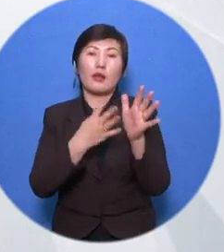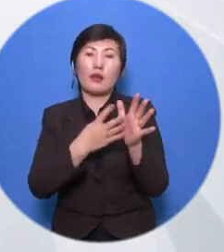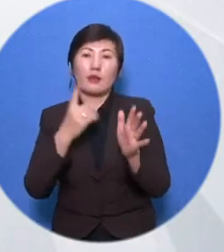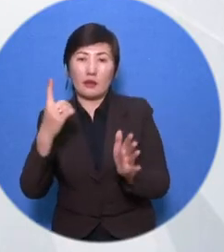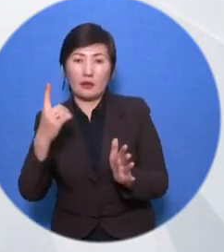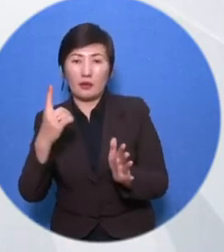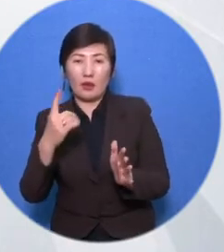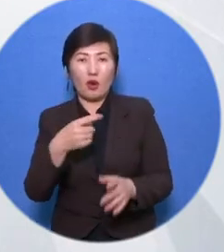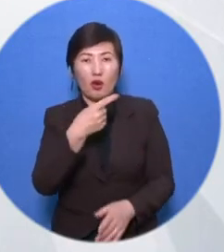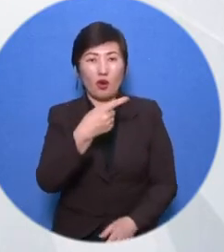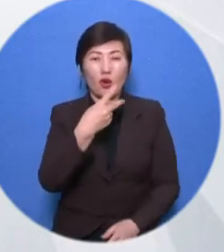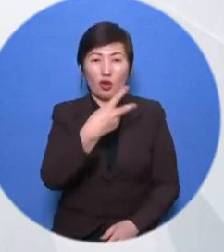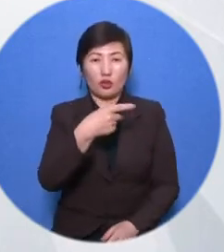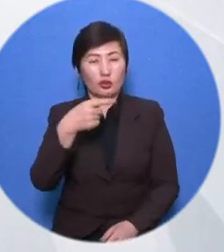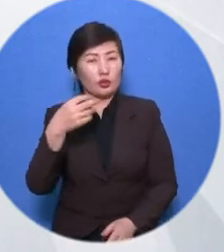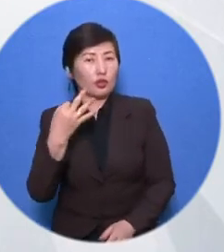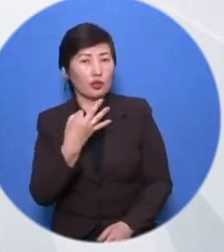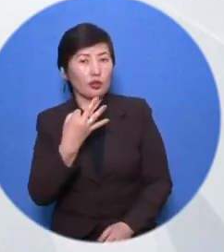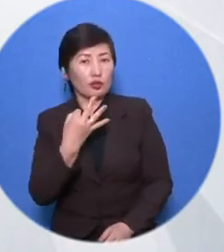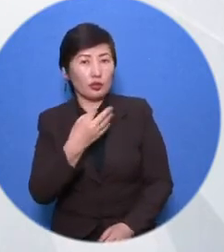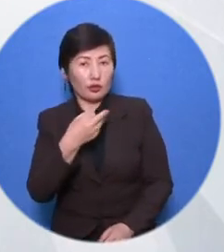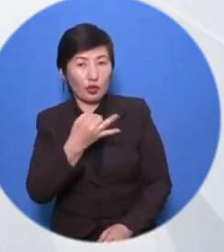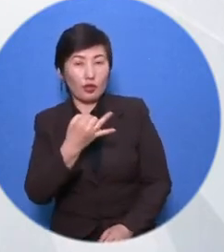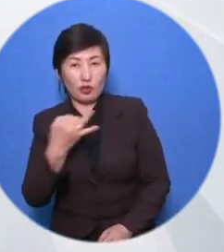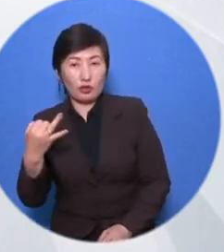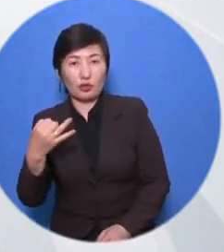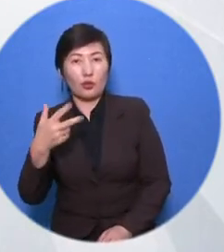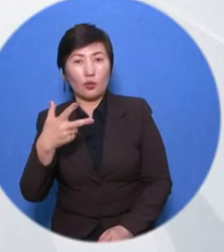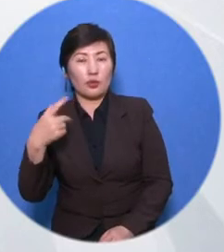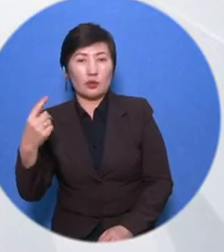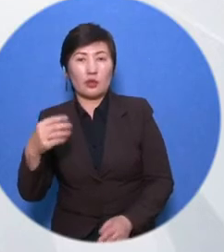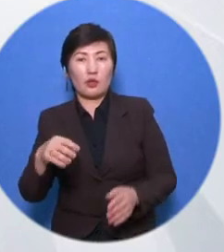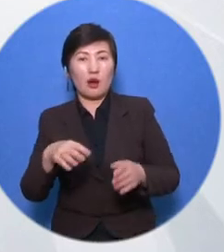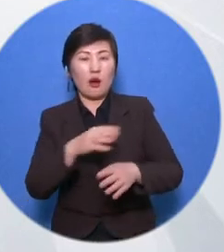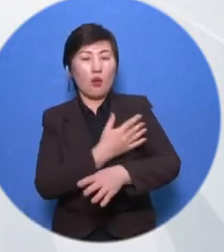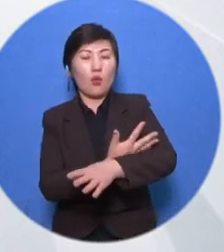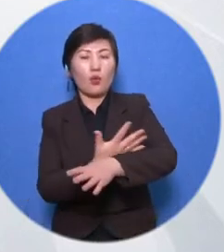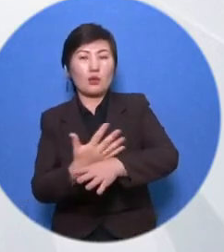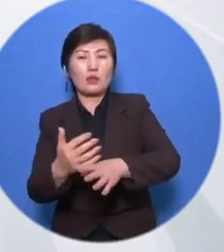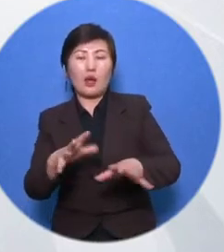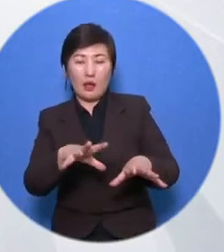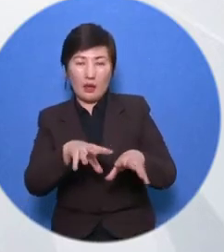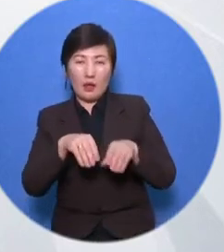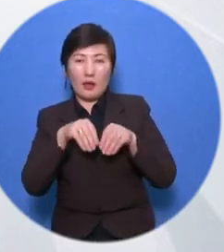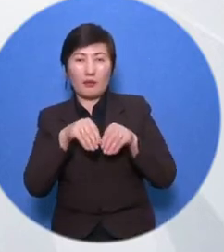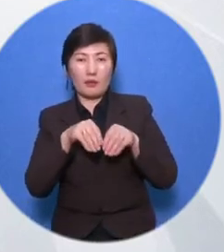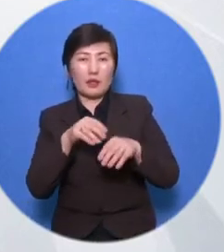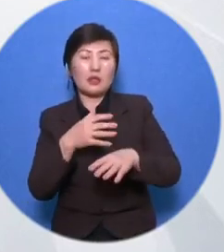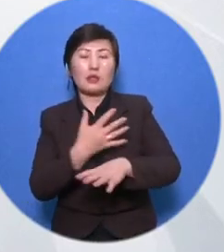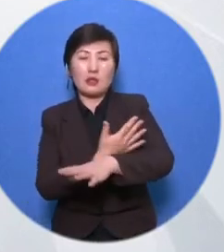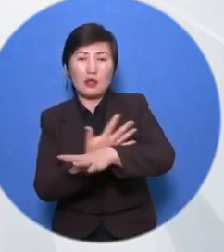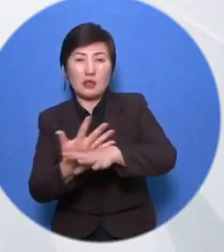31-р дасгалуудыг ажиллаарай. Мөн усан хэмнэх болон цэцэг мод тарьж хүчил төрөгчөөр агарын бэхэрдлийг хэрхэн